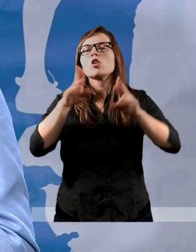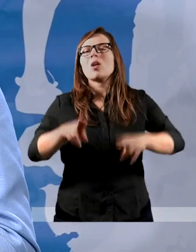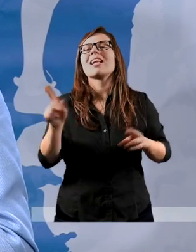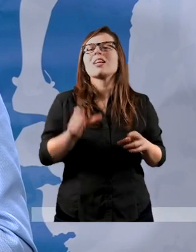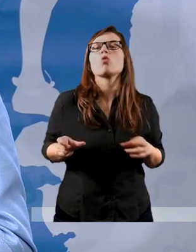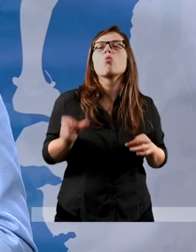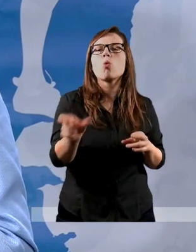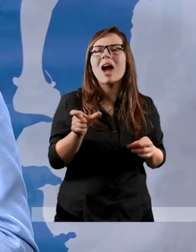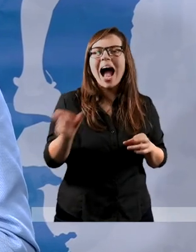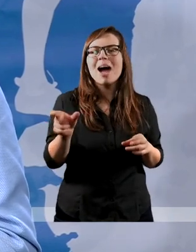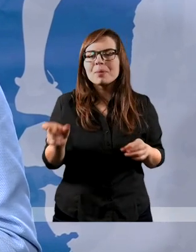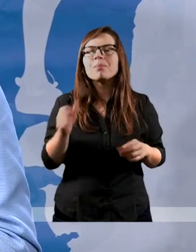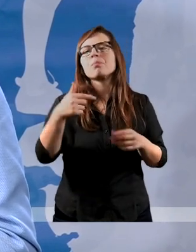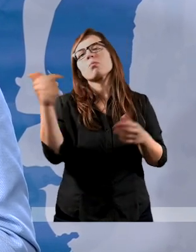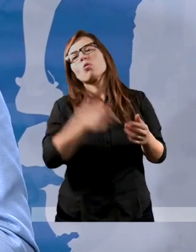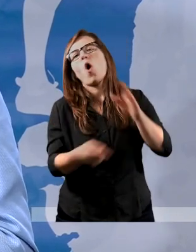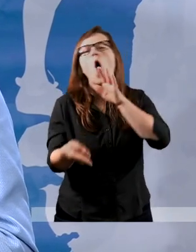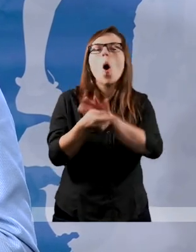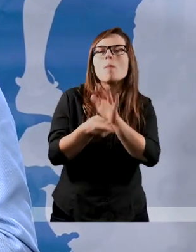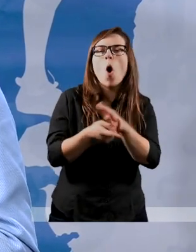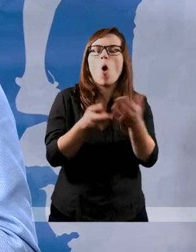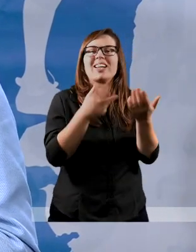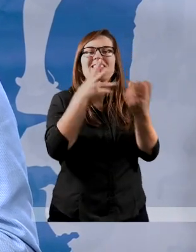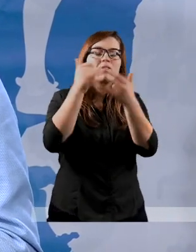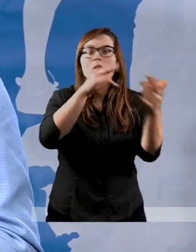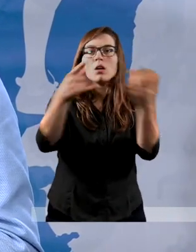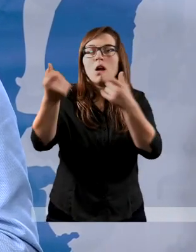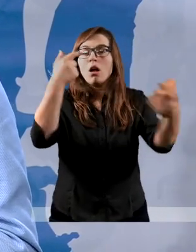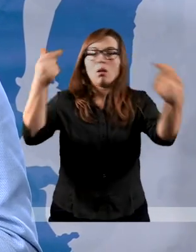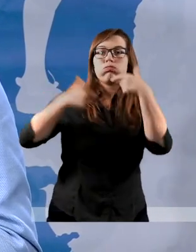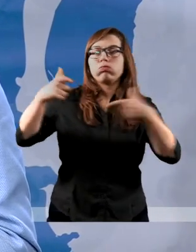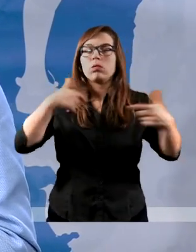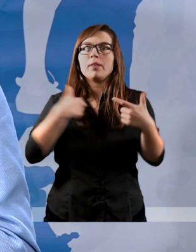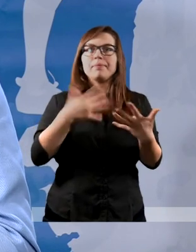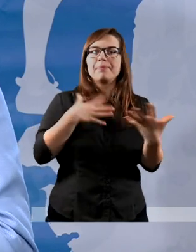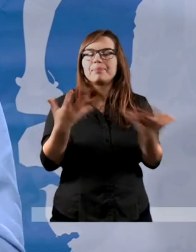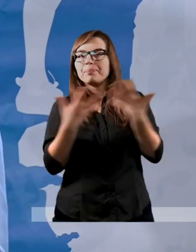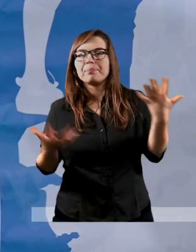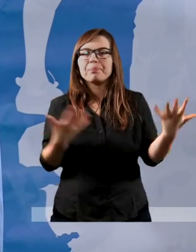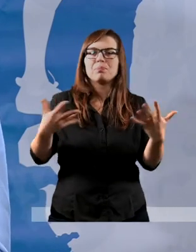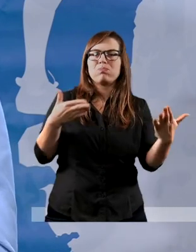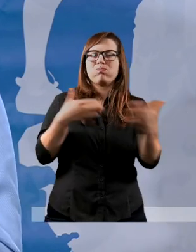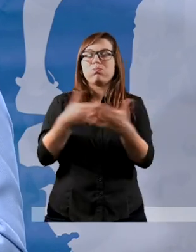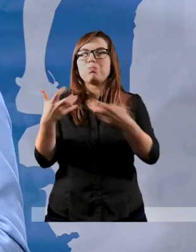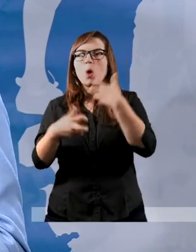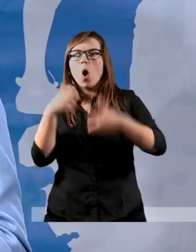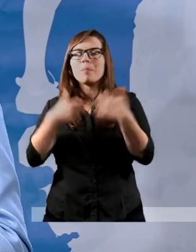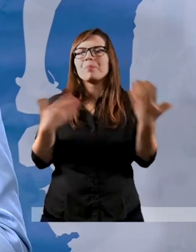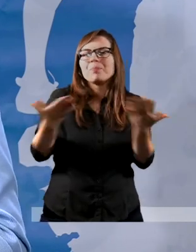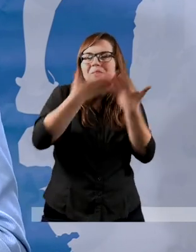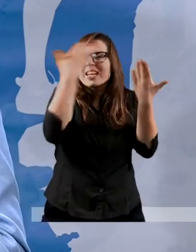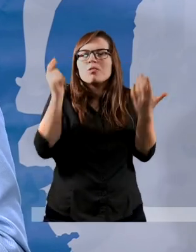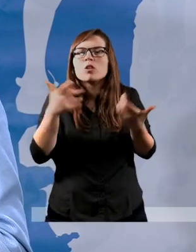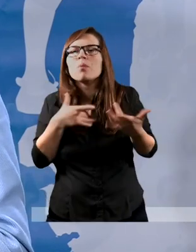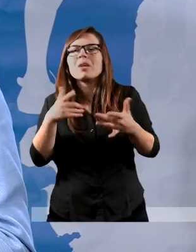długami, trzeba było stawić czoła i komornikom i nieraz się pojawić w sądzie. Wtedy już mieliśmy projekt inny, który